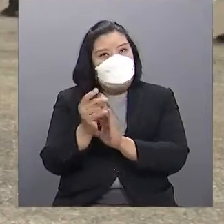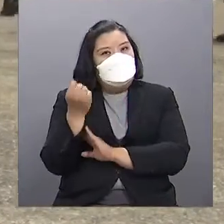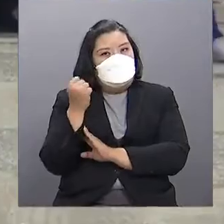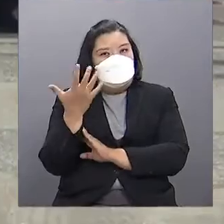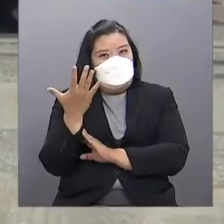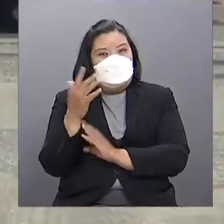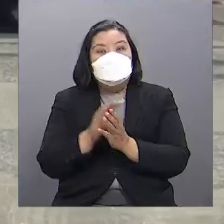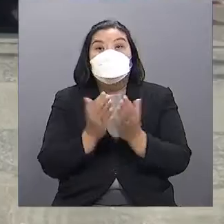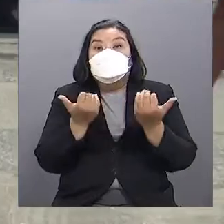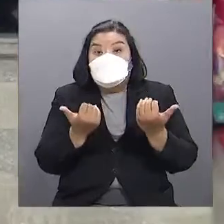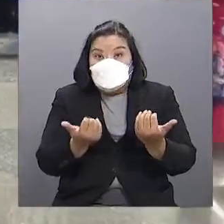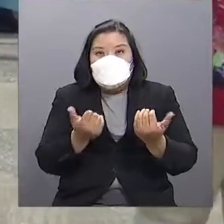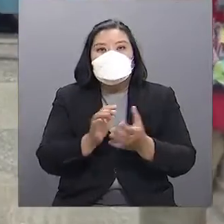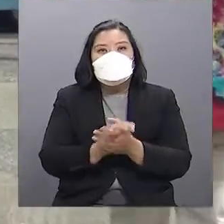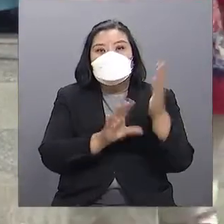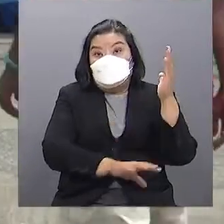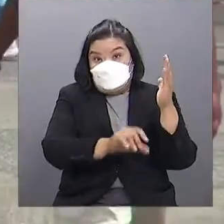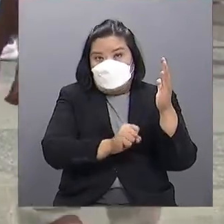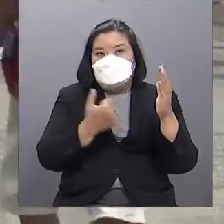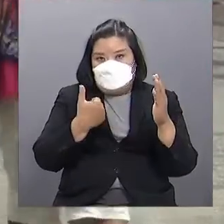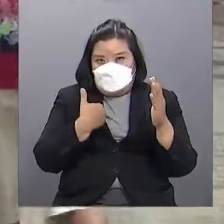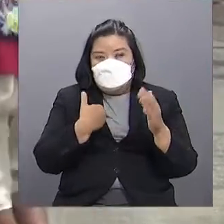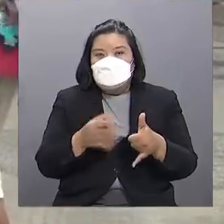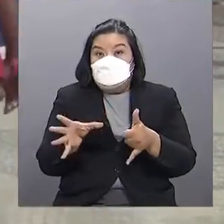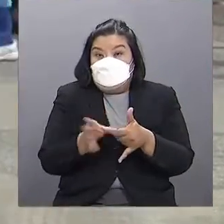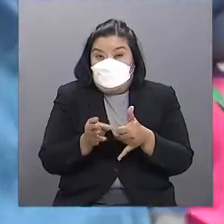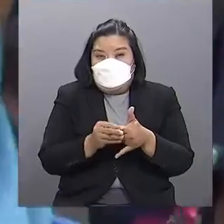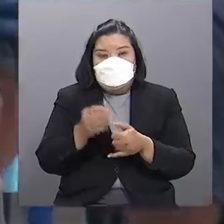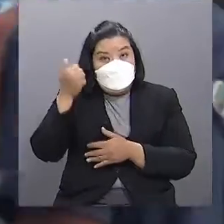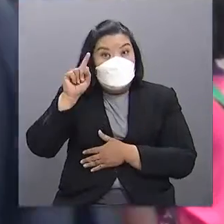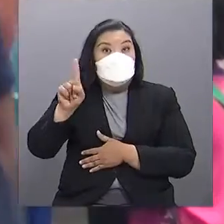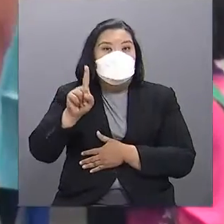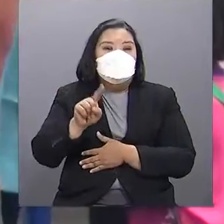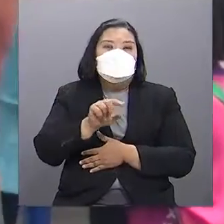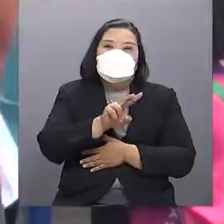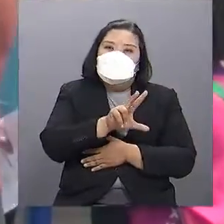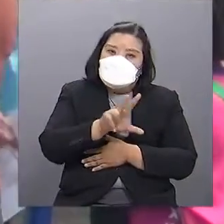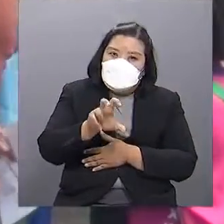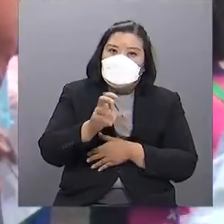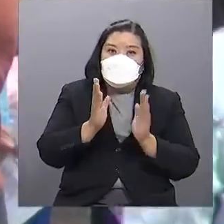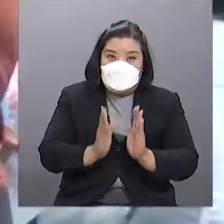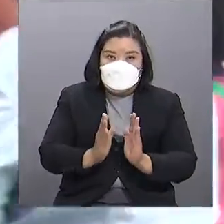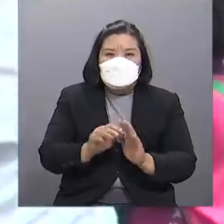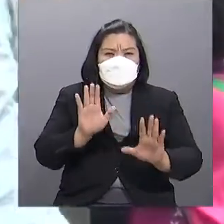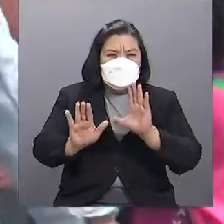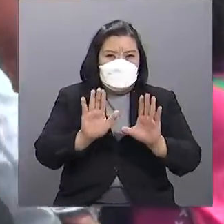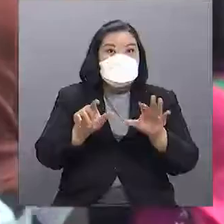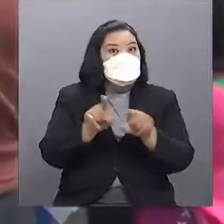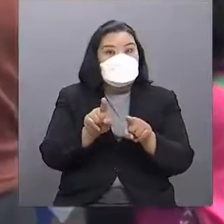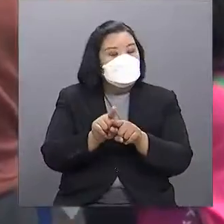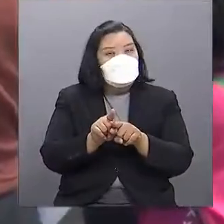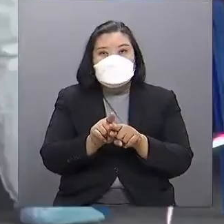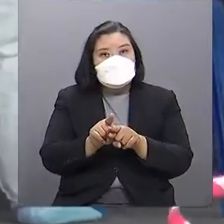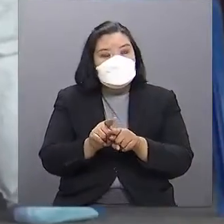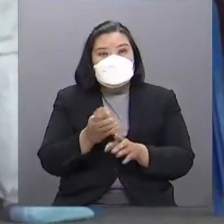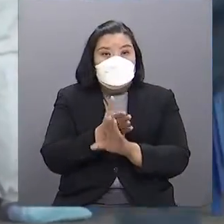วันยังมีผู้ป่วยติดเชื้อโควิด-19 เฉลี่ยวันละ100ถึง300คนซึ่งเป็นตัวเลขเทียบเท่ากับตัวเลขที่พบการติดเชื้อก่อนหน้าที่จะมี